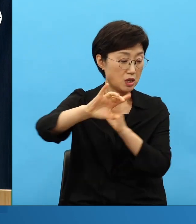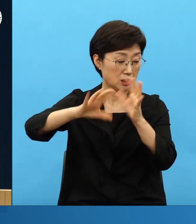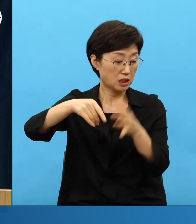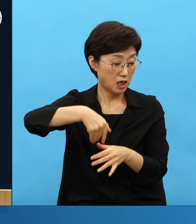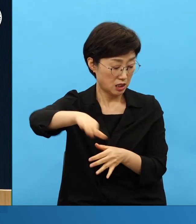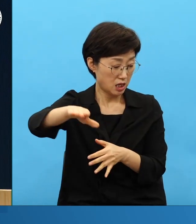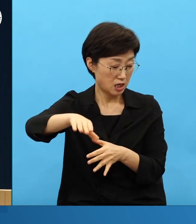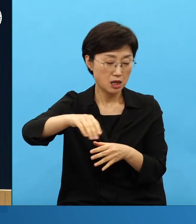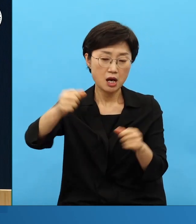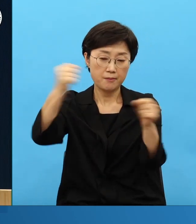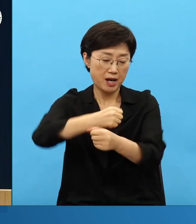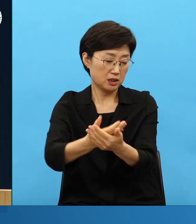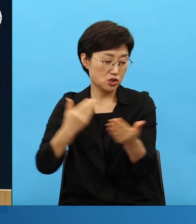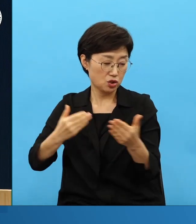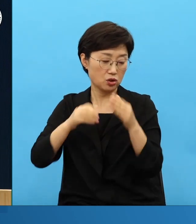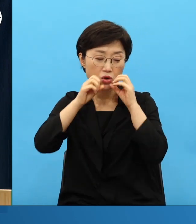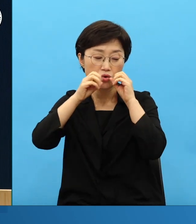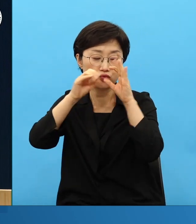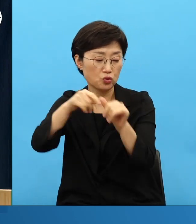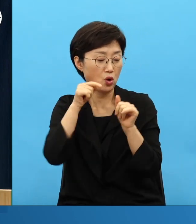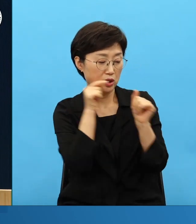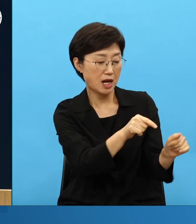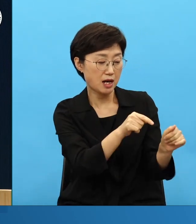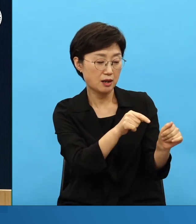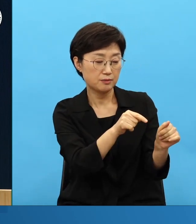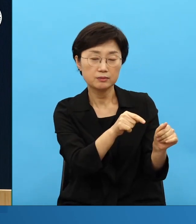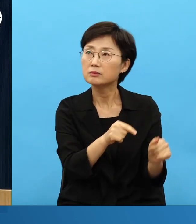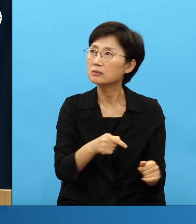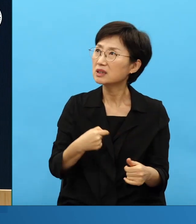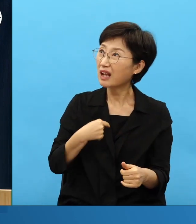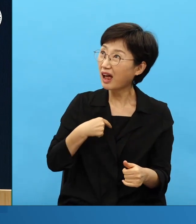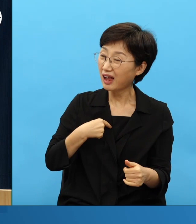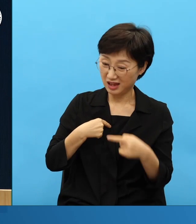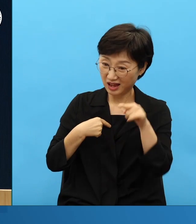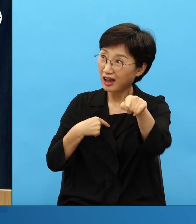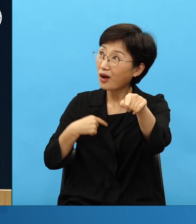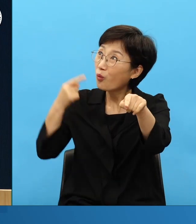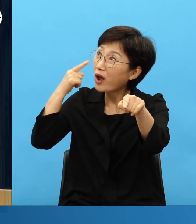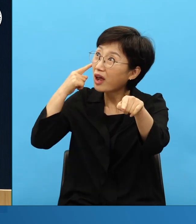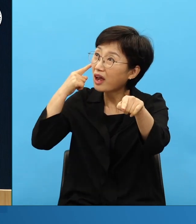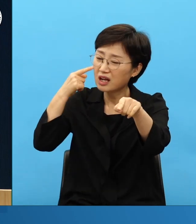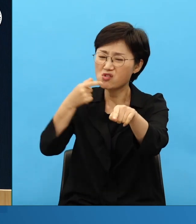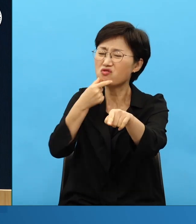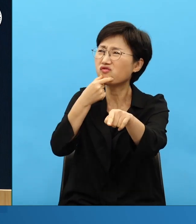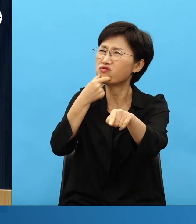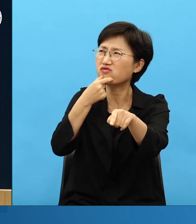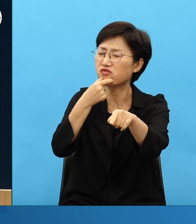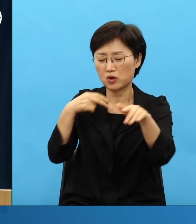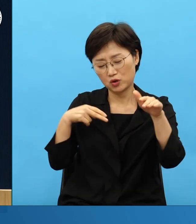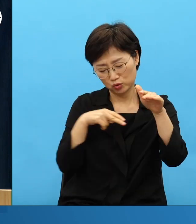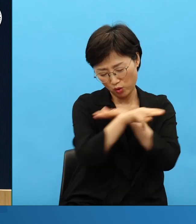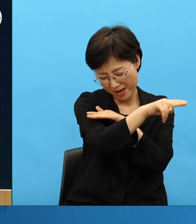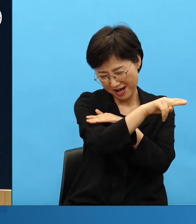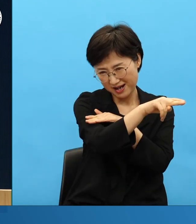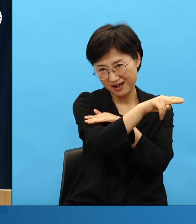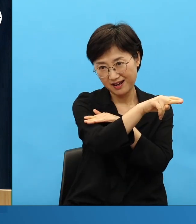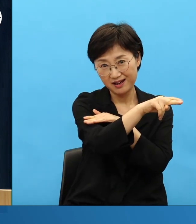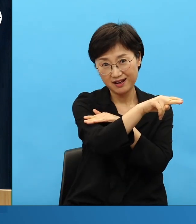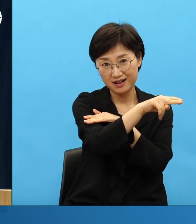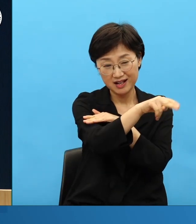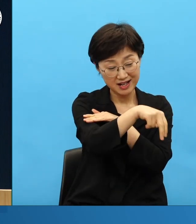가야 됩니까? He said, preach the gospel to deliver those people from their destruction, and yet he asked, why should I go 도망가지요. there? And instead he flees. 결국